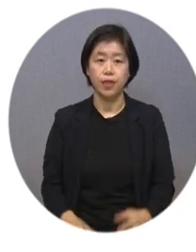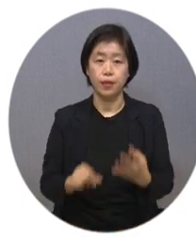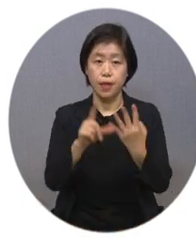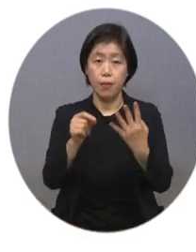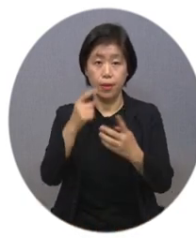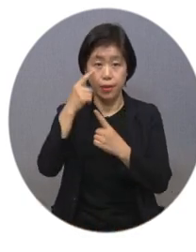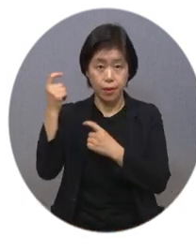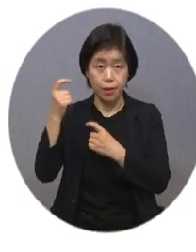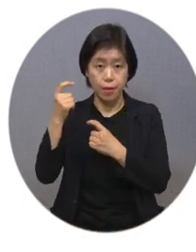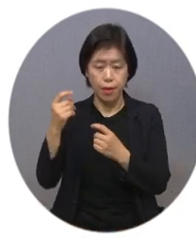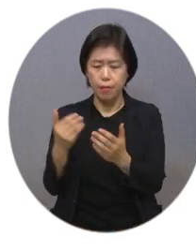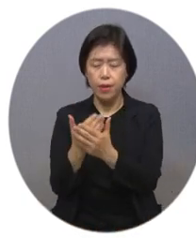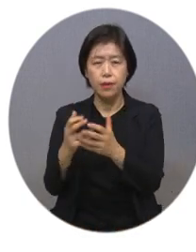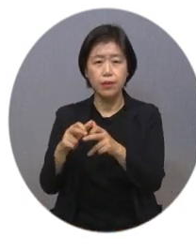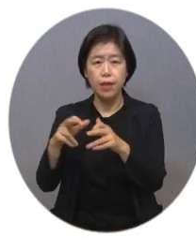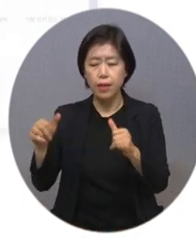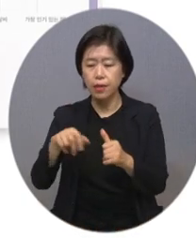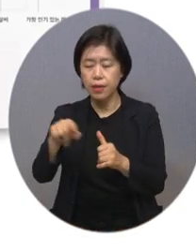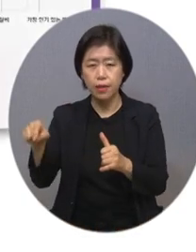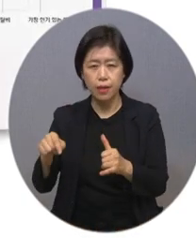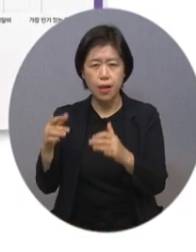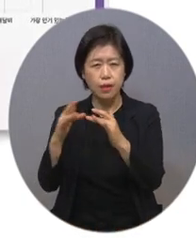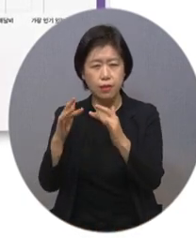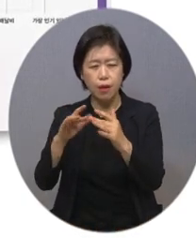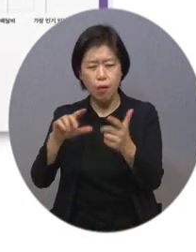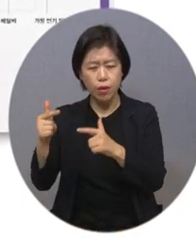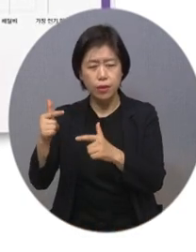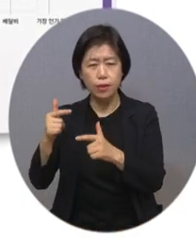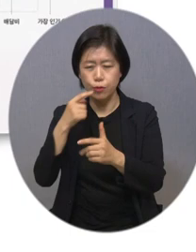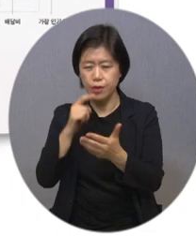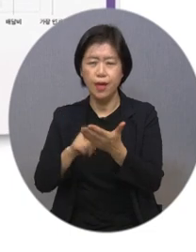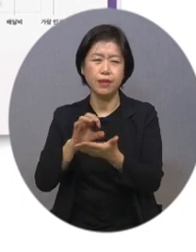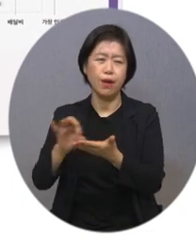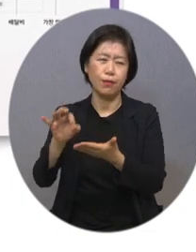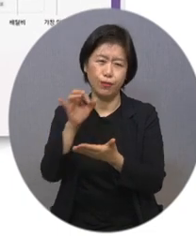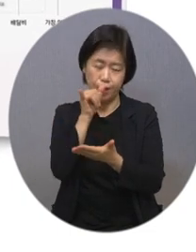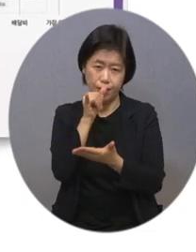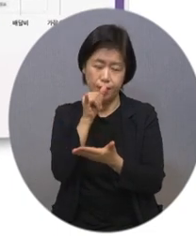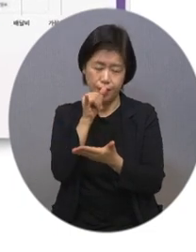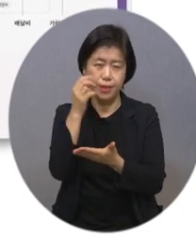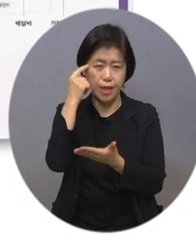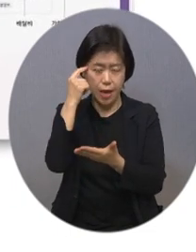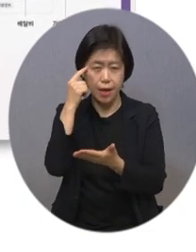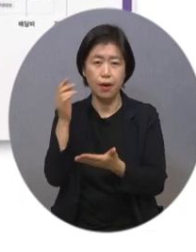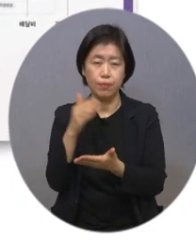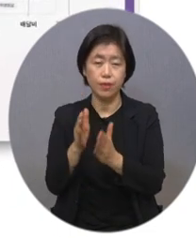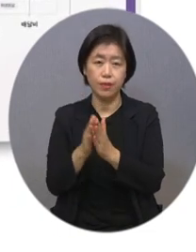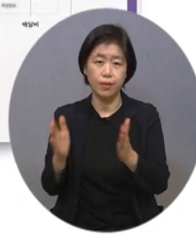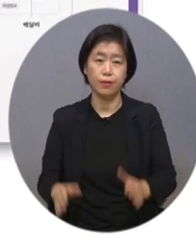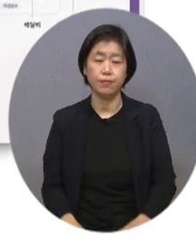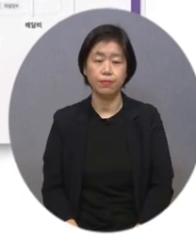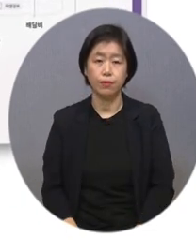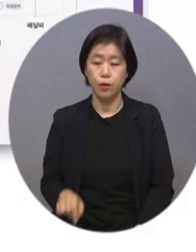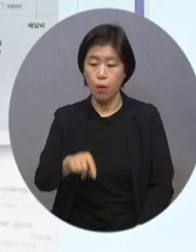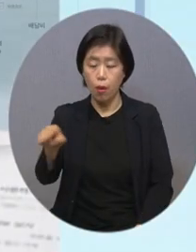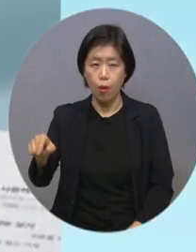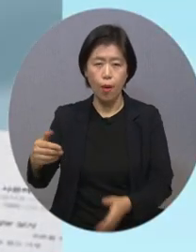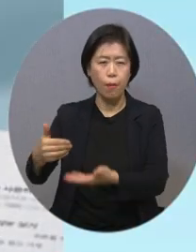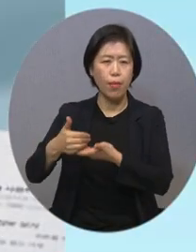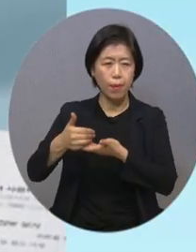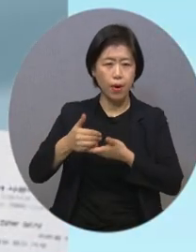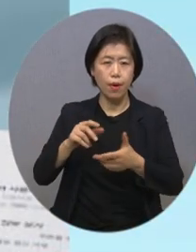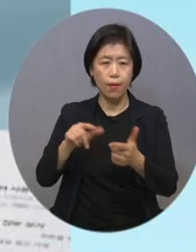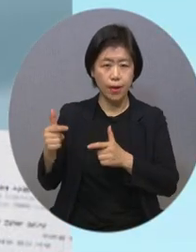발달장애인의 디지털 문턱을 낮추기 위해 기획됐습니다. 제작 과정에 발달장애인들의 의견을 반영했으며